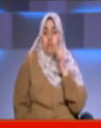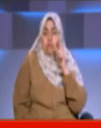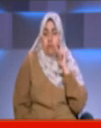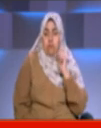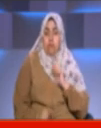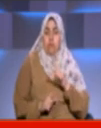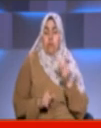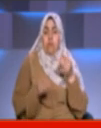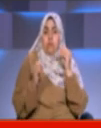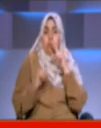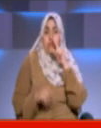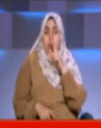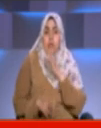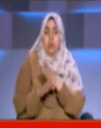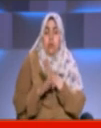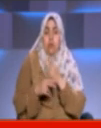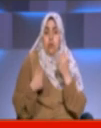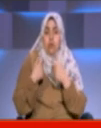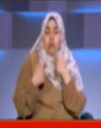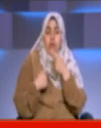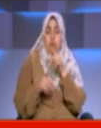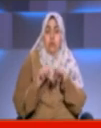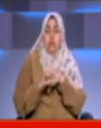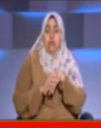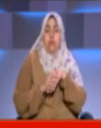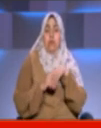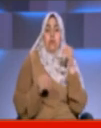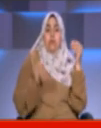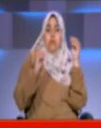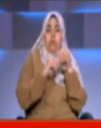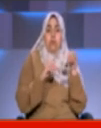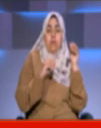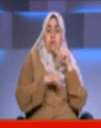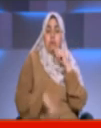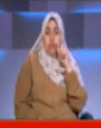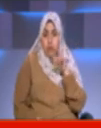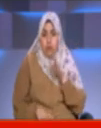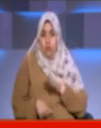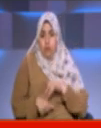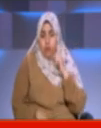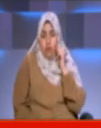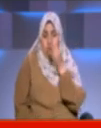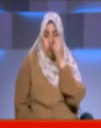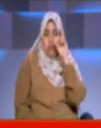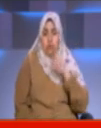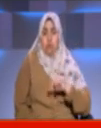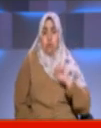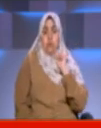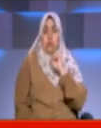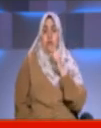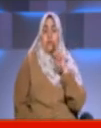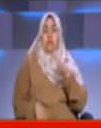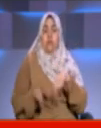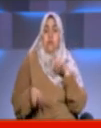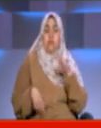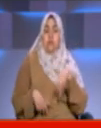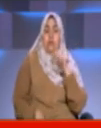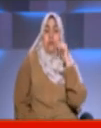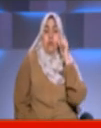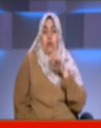بتوظيف المحتوى التقليدي لها، بتلجأ كعادتها إلى استئجار بعض